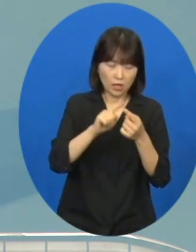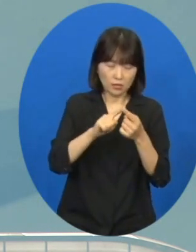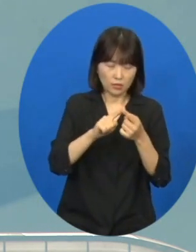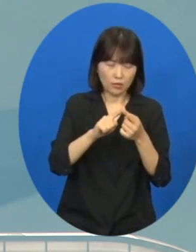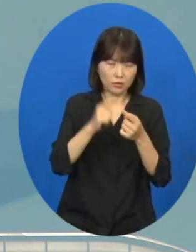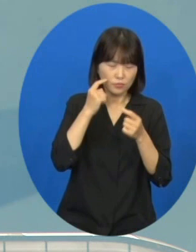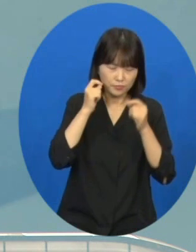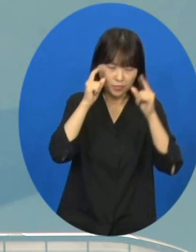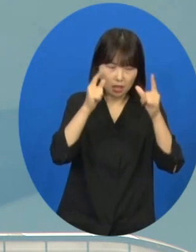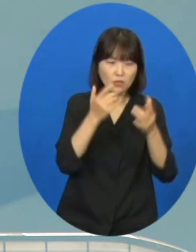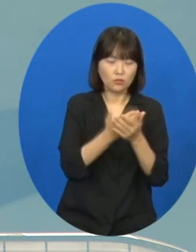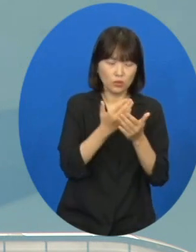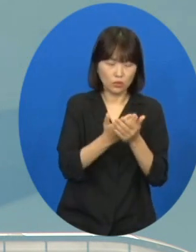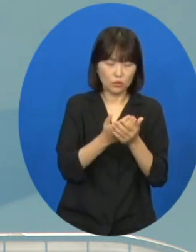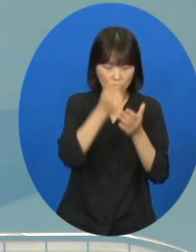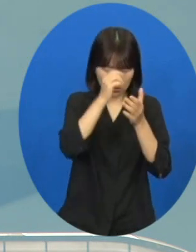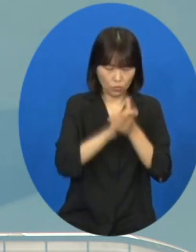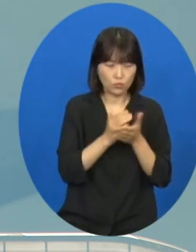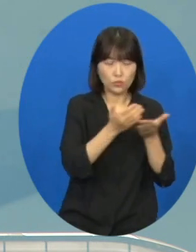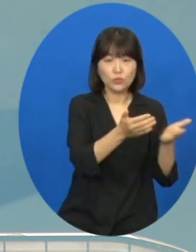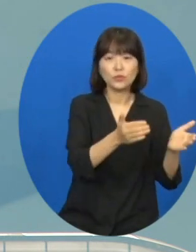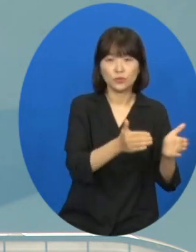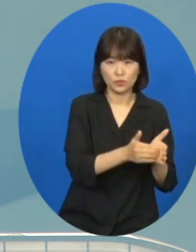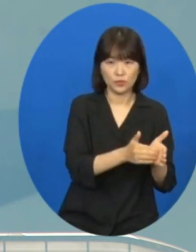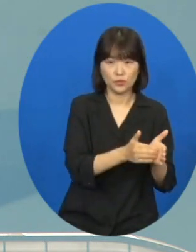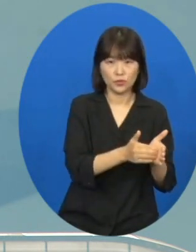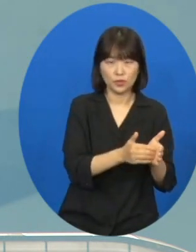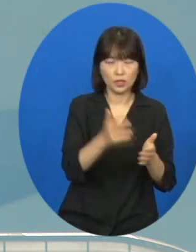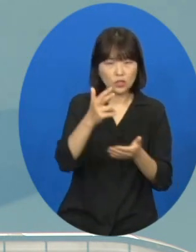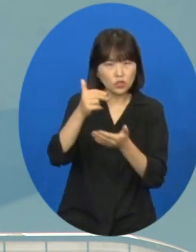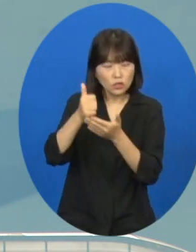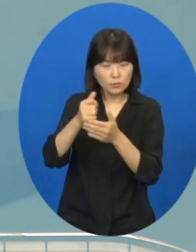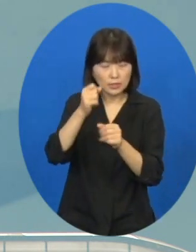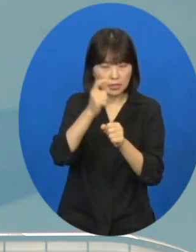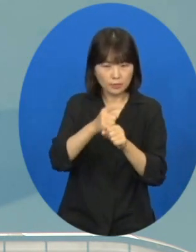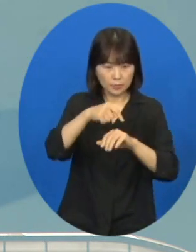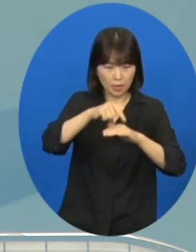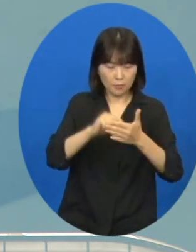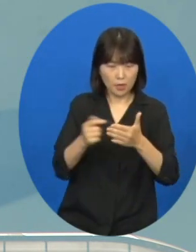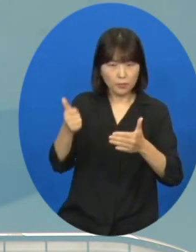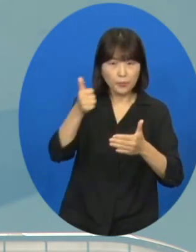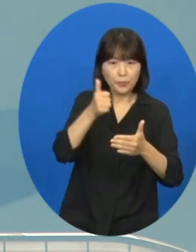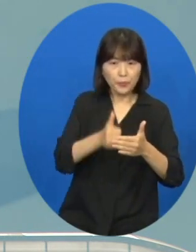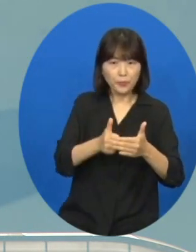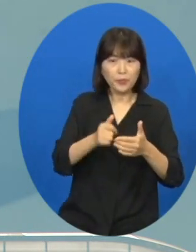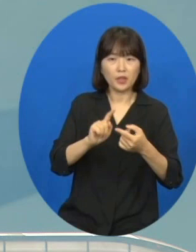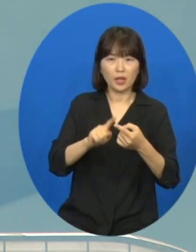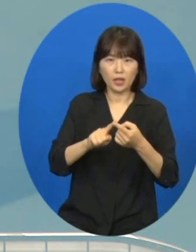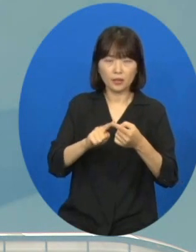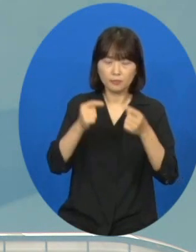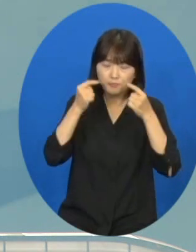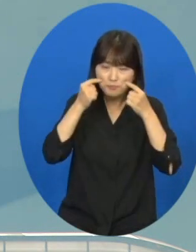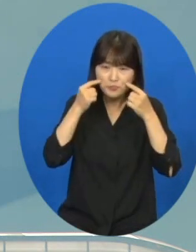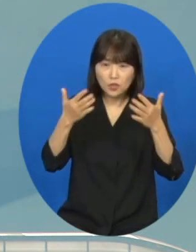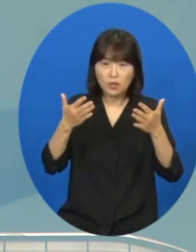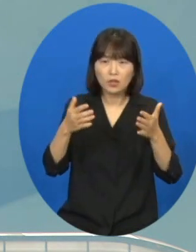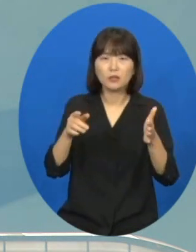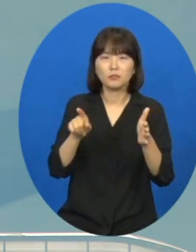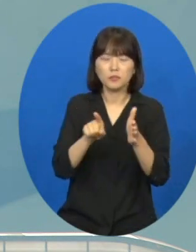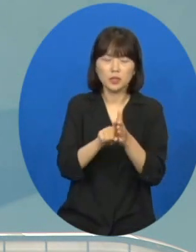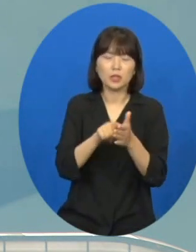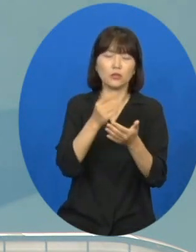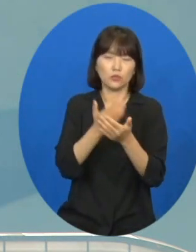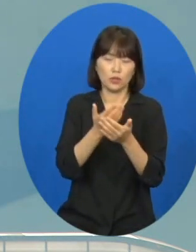그 기도만 했어요. 주님이 이미 마음에 와 계신 것을 분명하게 믿어지게